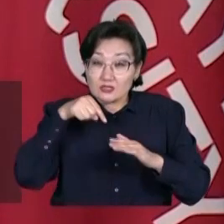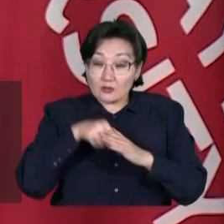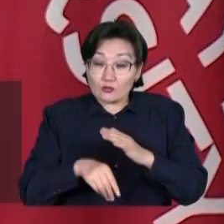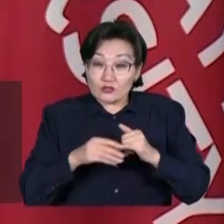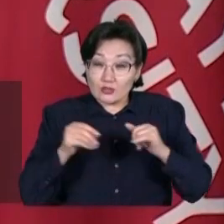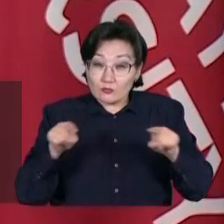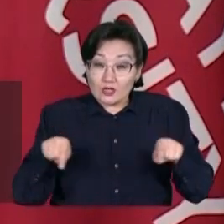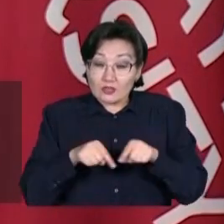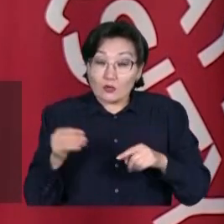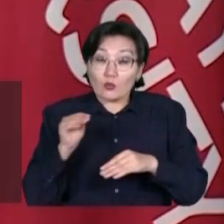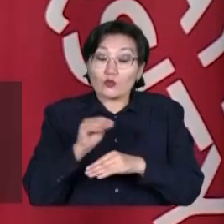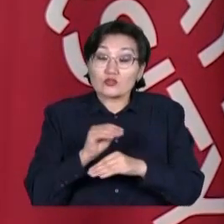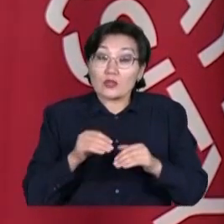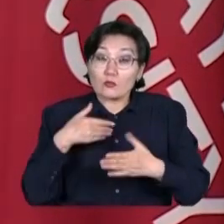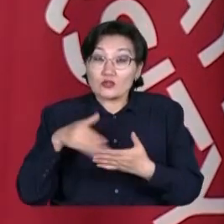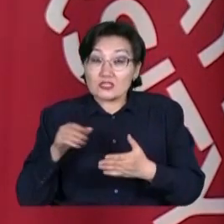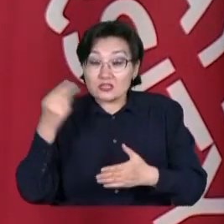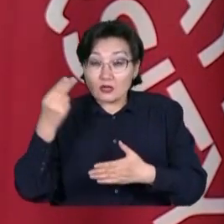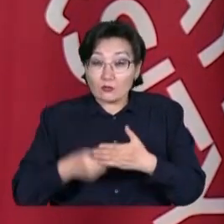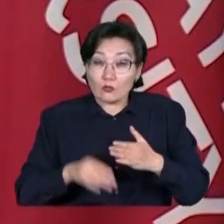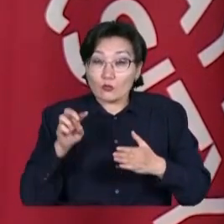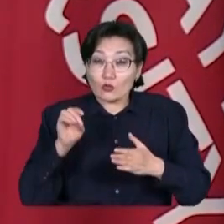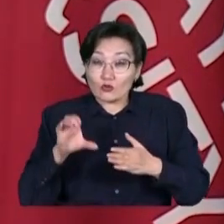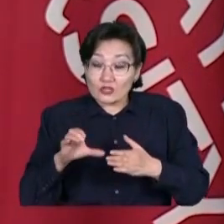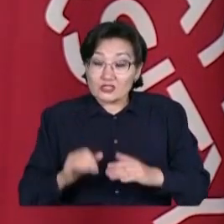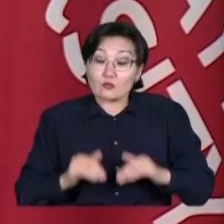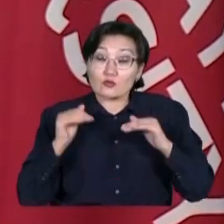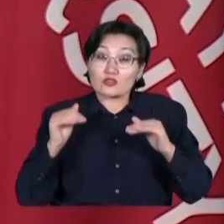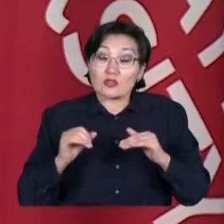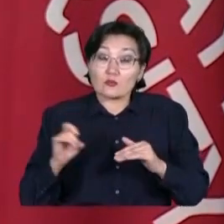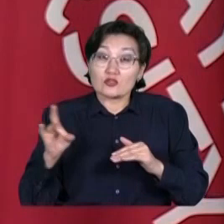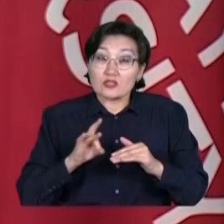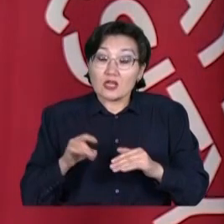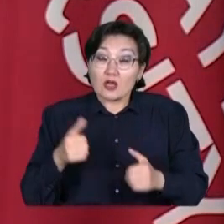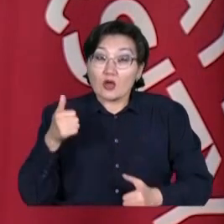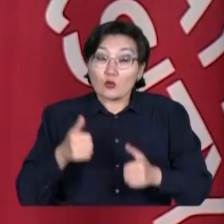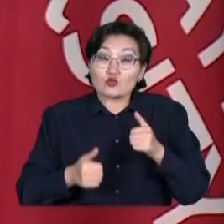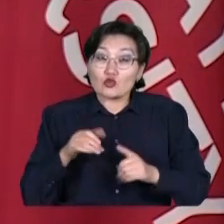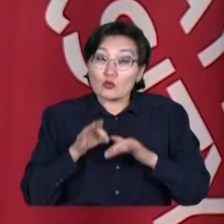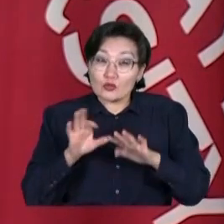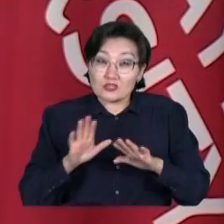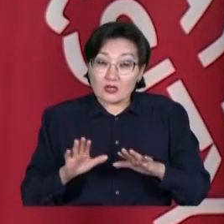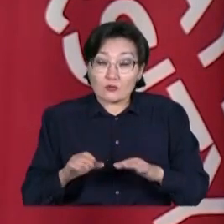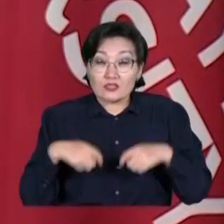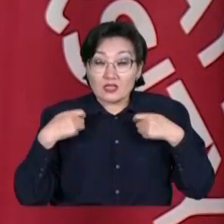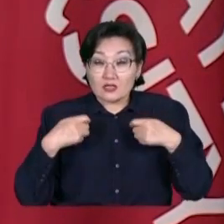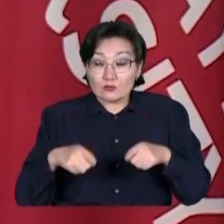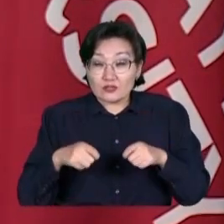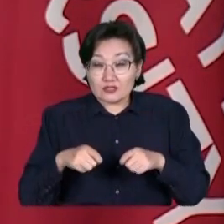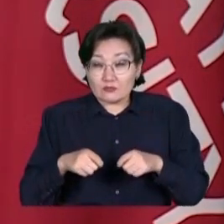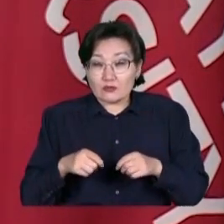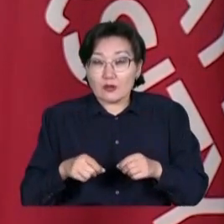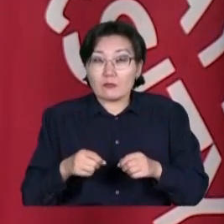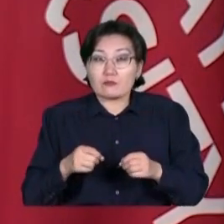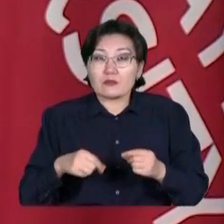учаскелерін қосудан бас тарту және қол қою бонустарының жоғары мөлшерімен аукциондар өткізбеу арқылы белгілі бір нарық субъектісіне артықшылық